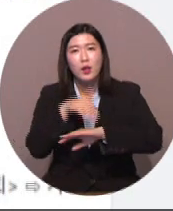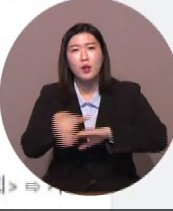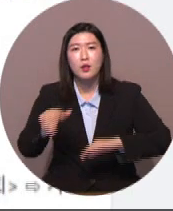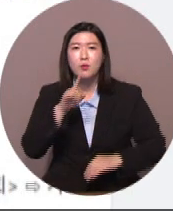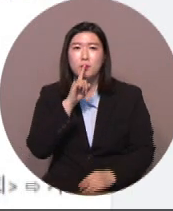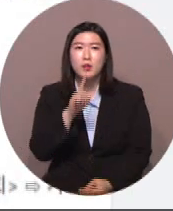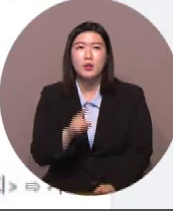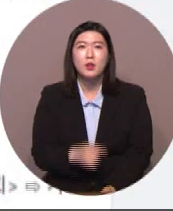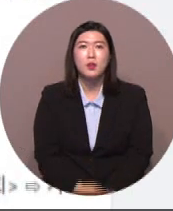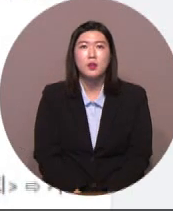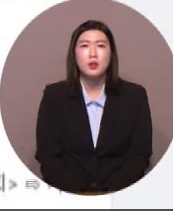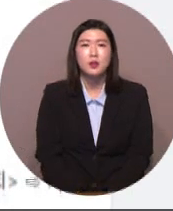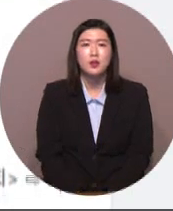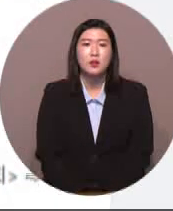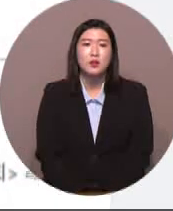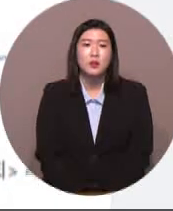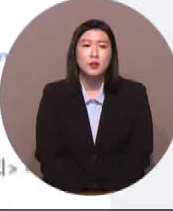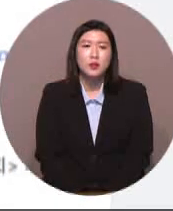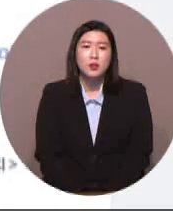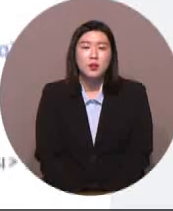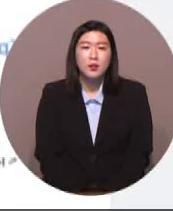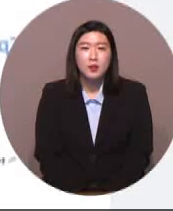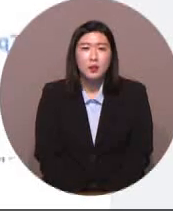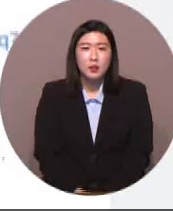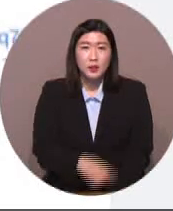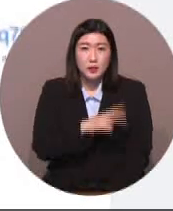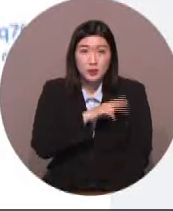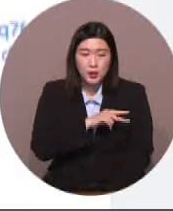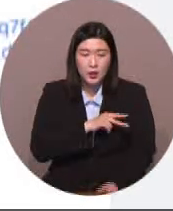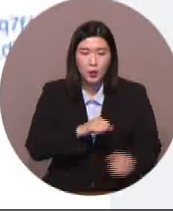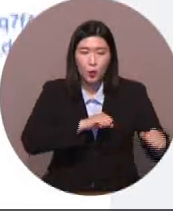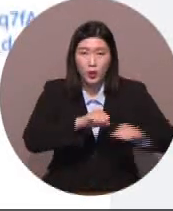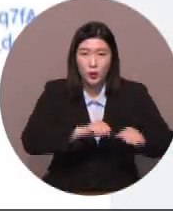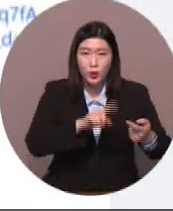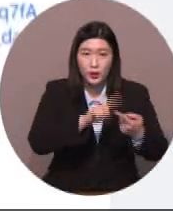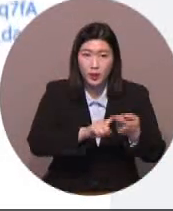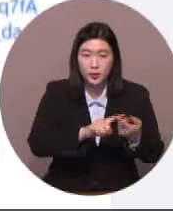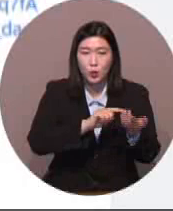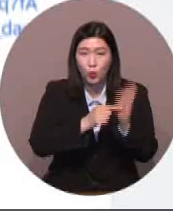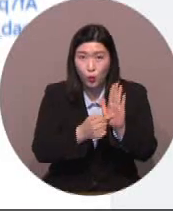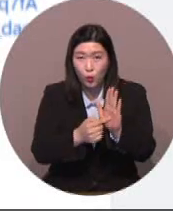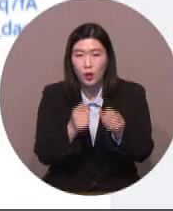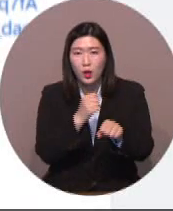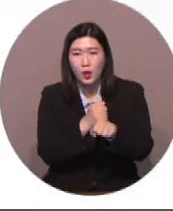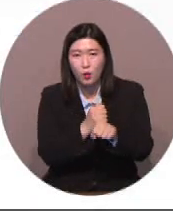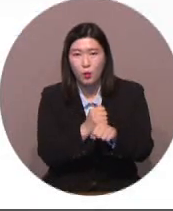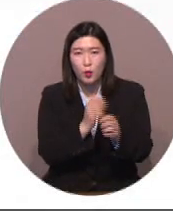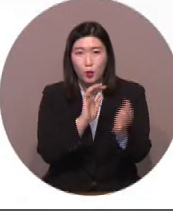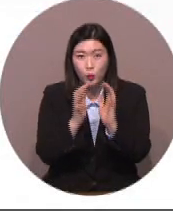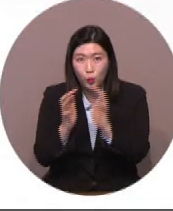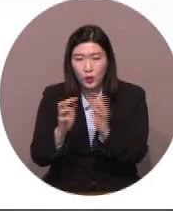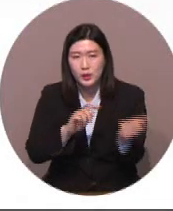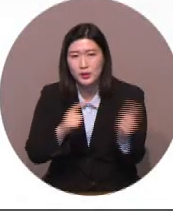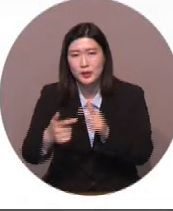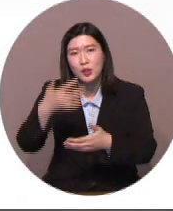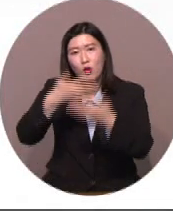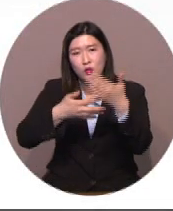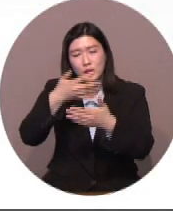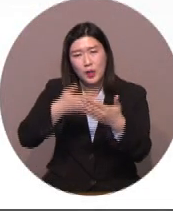서비스를 확대하기로 했습니다 특히 의정 활동을 실시간으로 공유하기 위해 간담회와 토론회를 시작으로